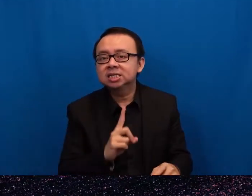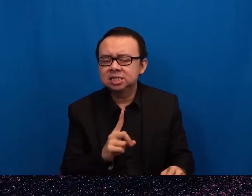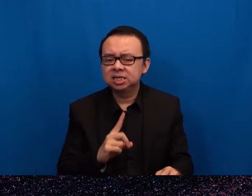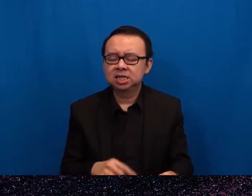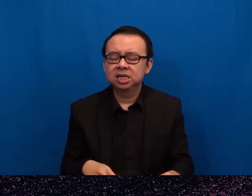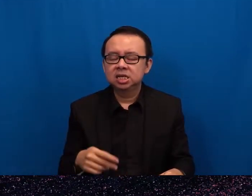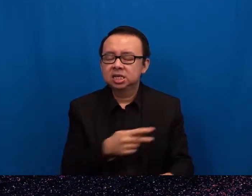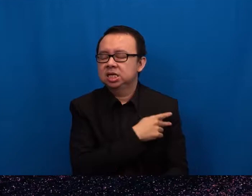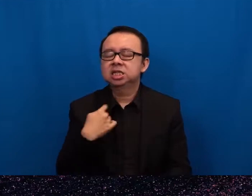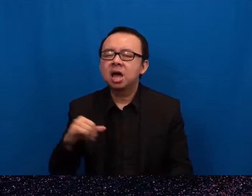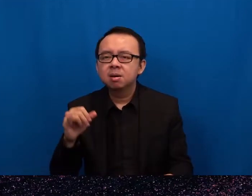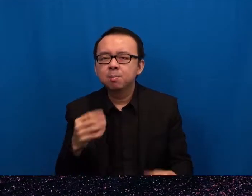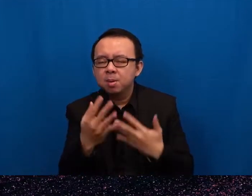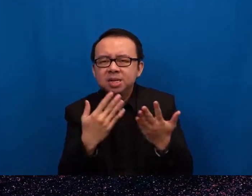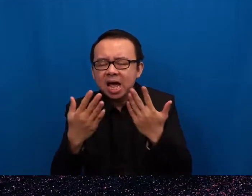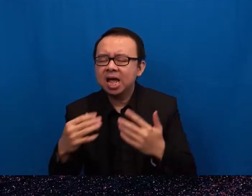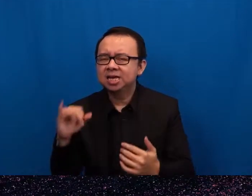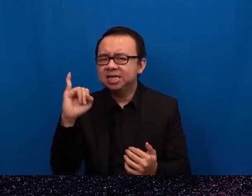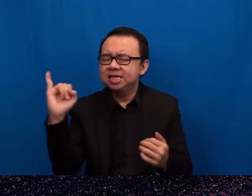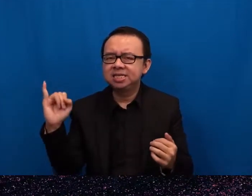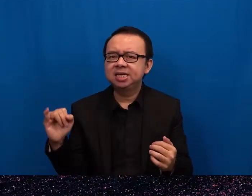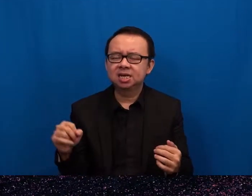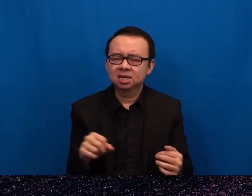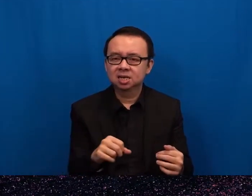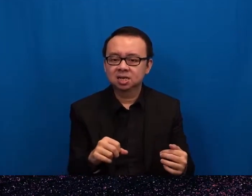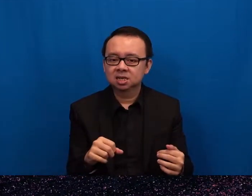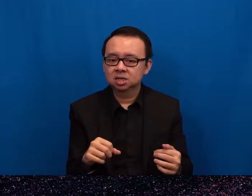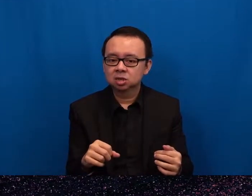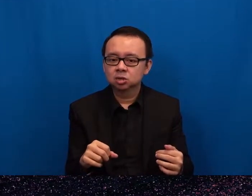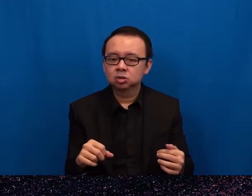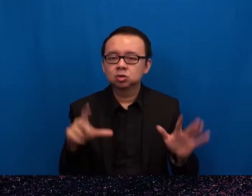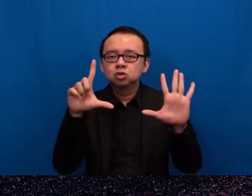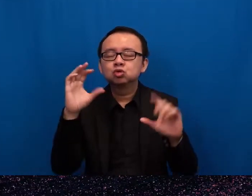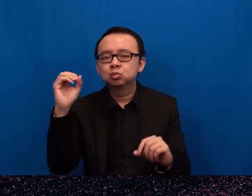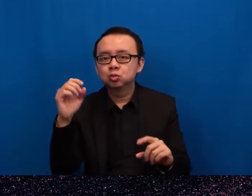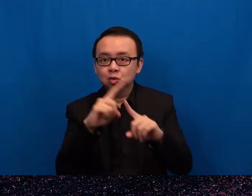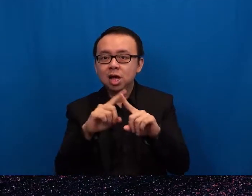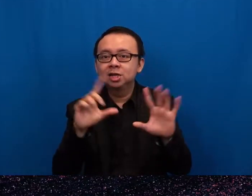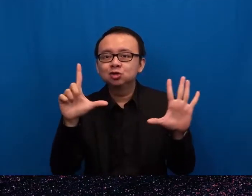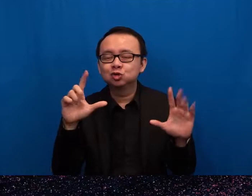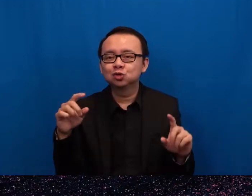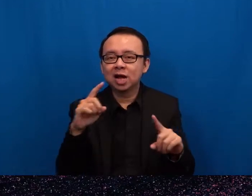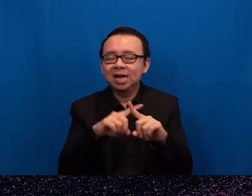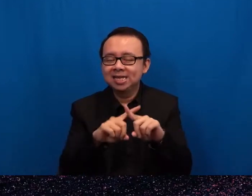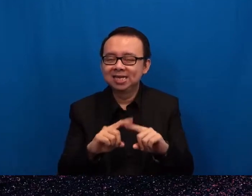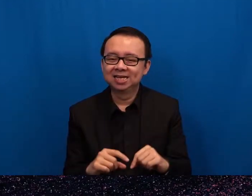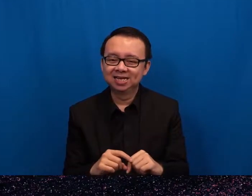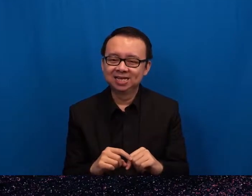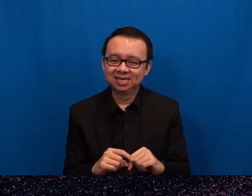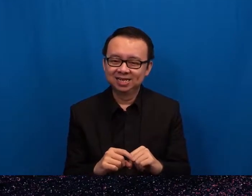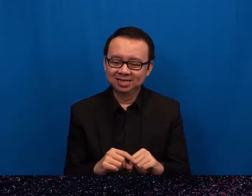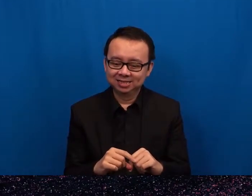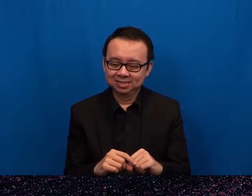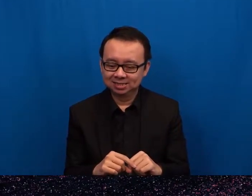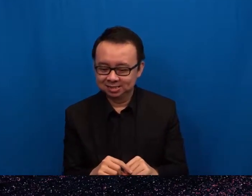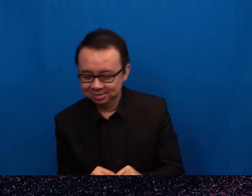usaha air mata, menabur air mata supaya kita menuai jiwanya dengan sorak-sorai. Gak pernah, kita kan pasti rindu waktunya di mana seperti yang saya